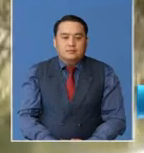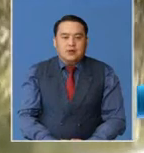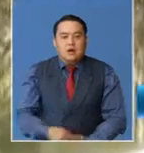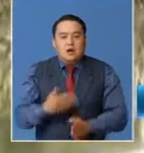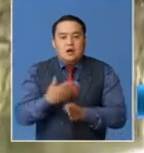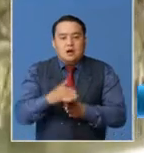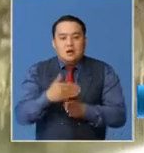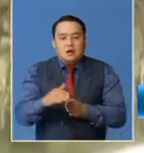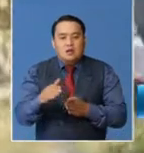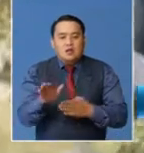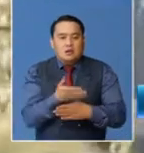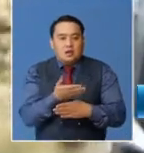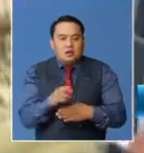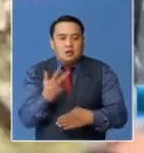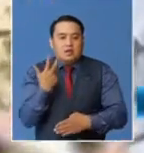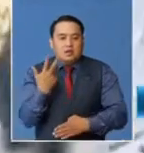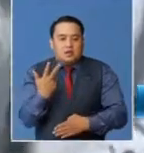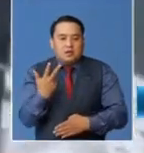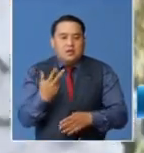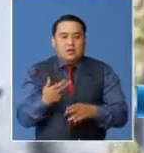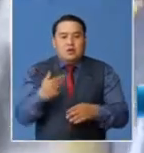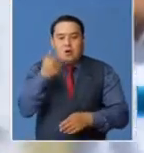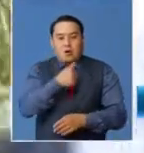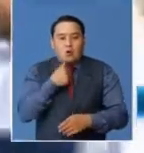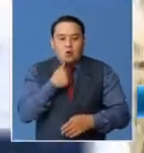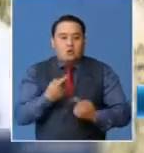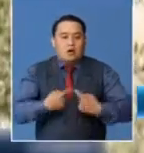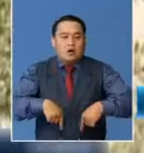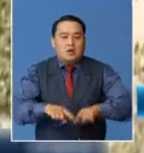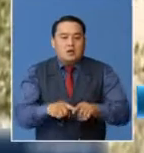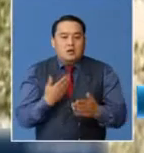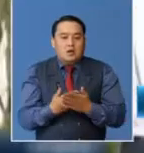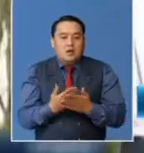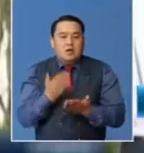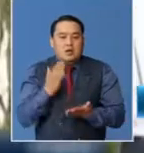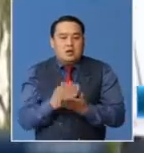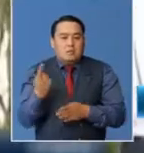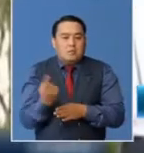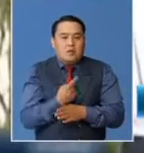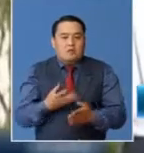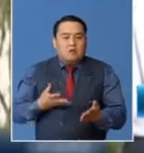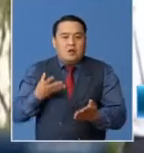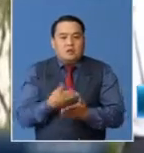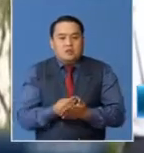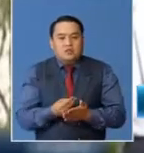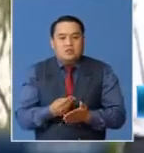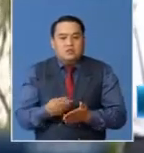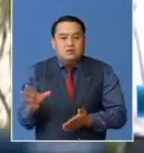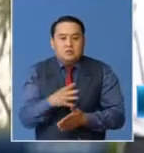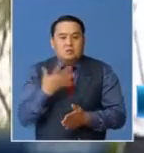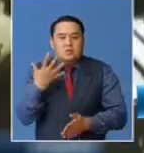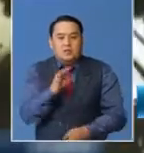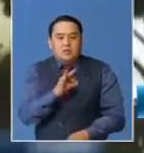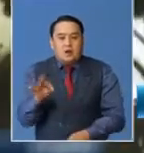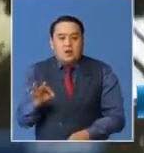Льготные займы делятся на три вида и зависят от суммы сбережений и категории жилья. Например, имея первоначальный взнос в размере всего